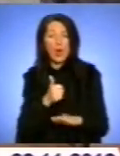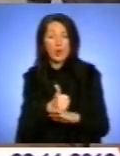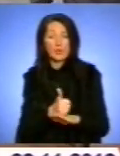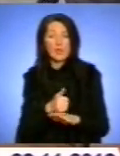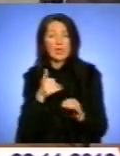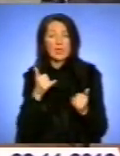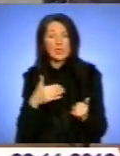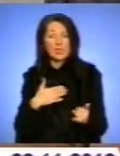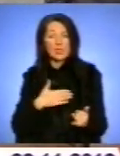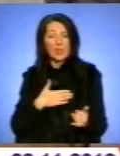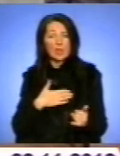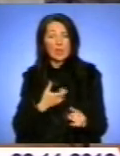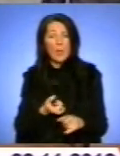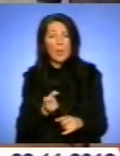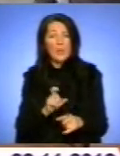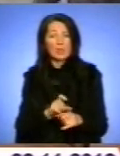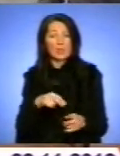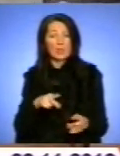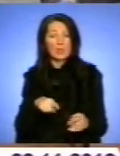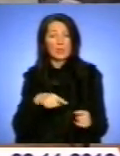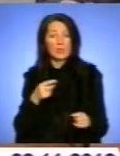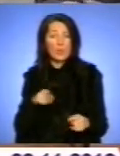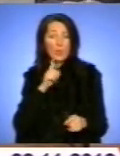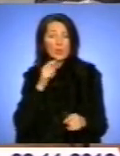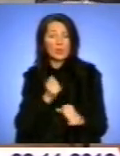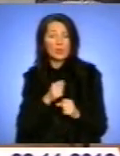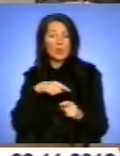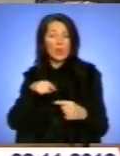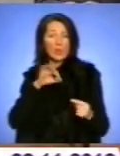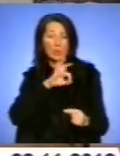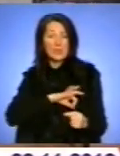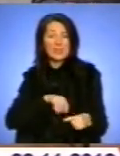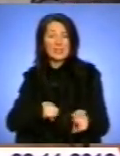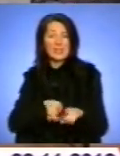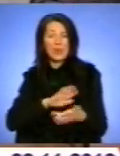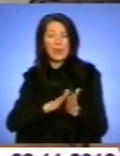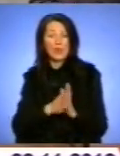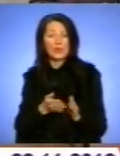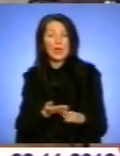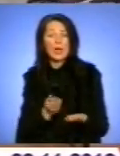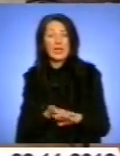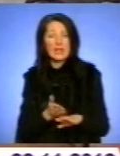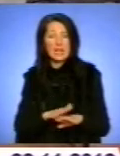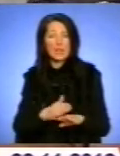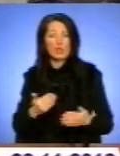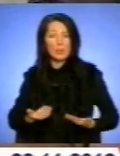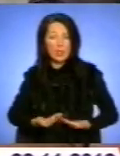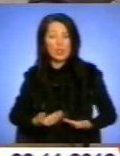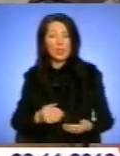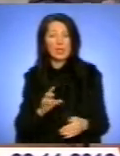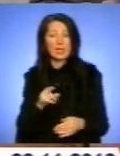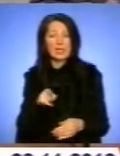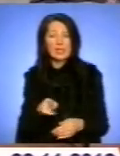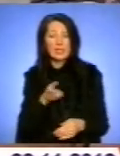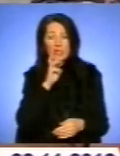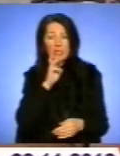зараз у нас більше йдуть в бізнес молодь. Ну і такі умови, що тяжко прожити на ті